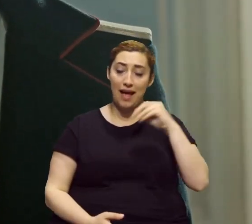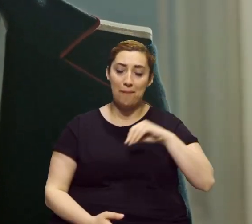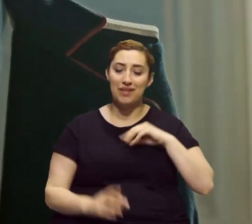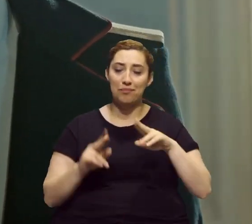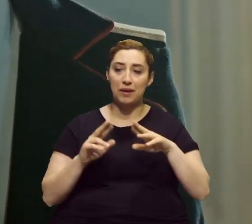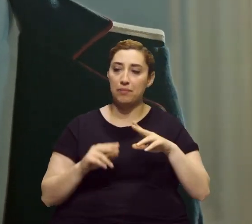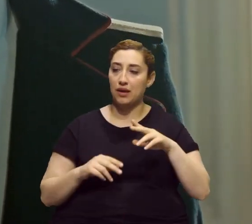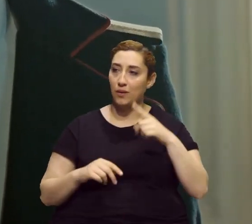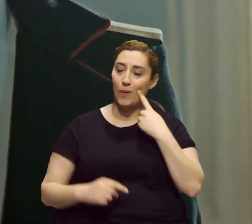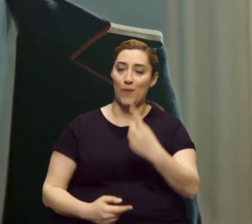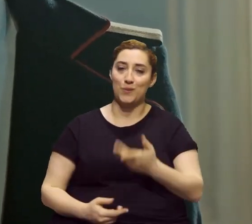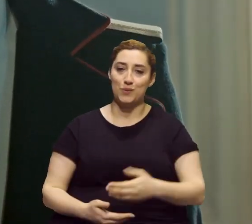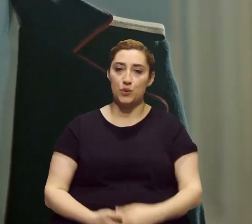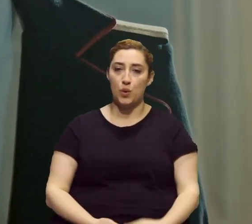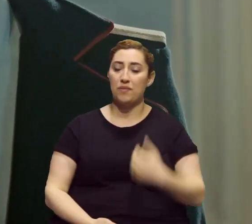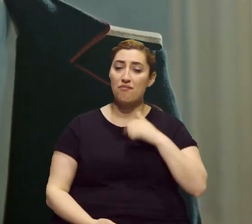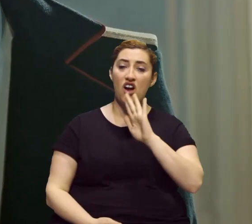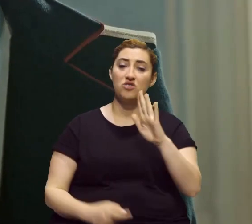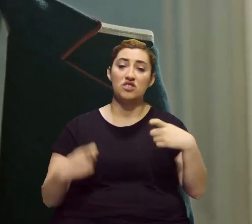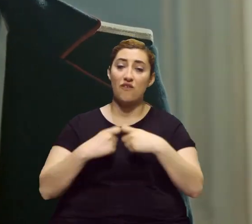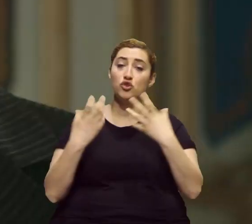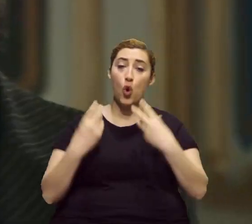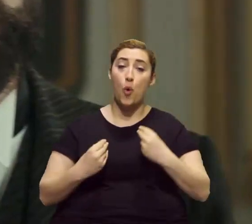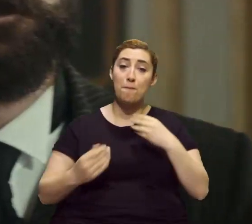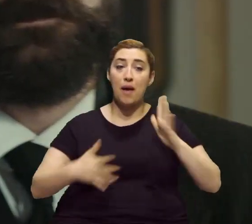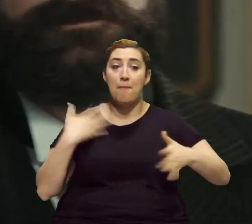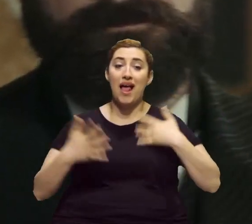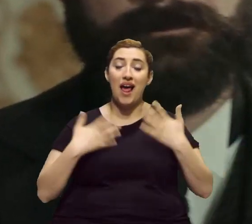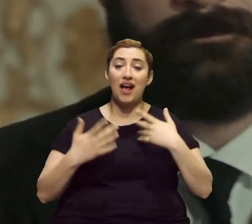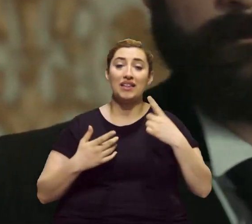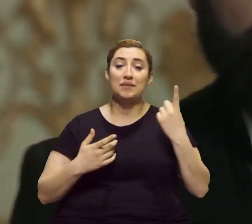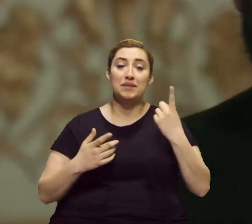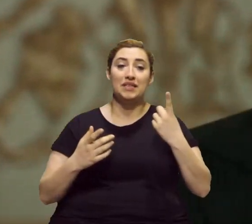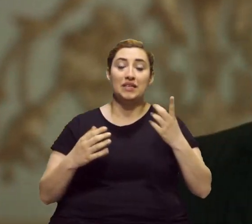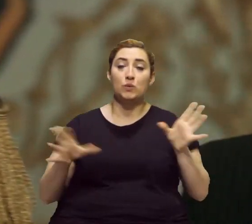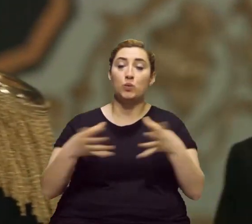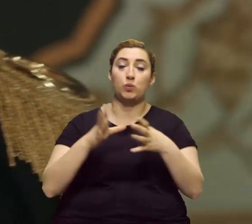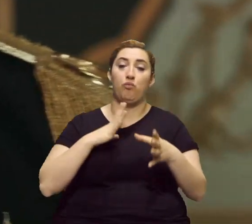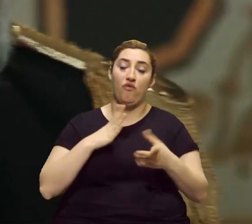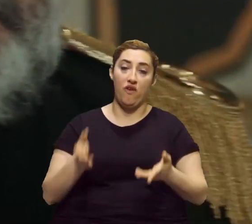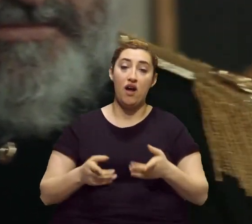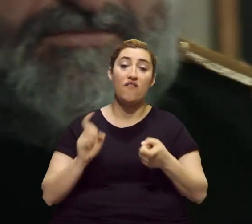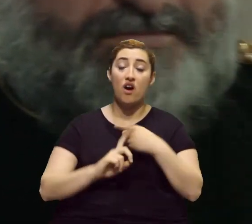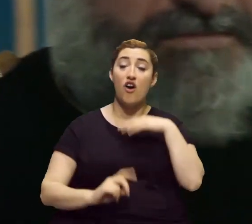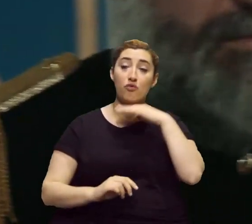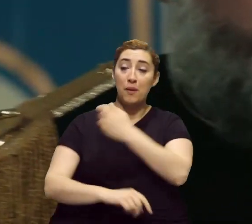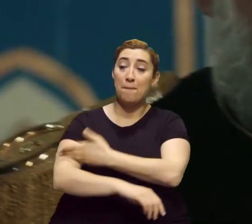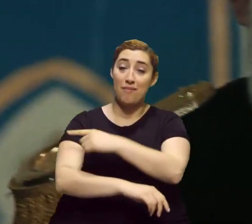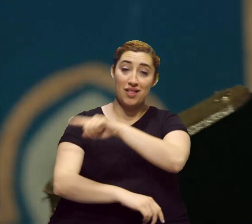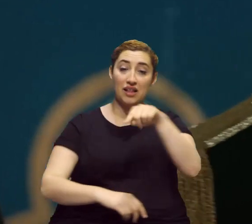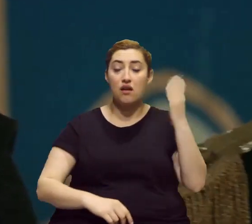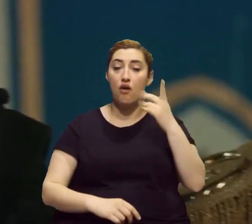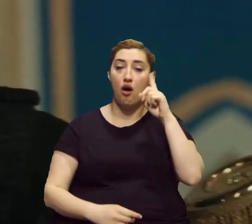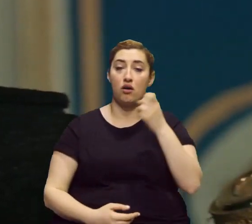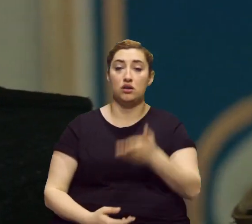gibi ilerliyor. Karşımızda savaş çıkarmaya meraklı bir sermaye var. Ve Avrupa ülkelerinden